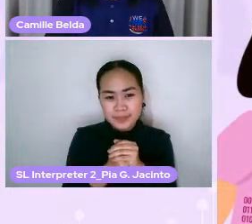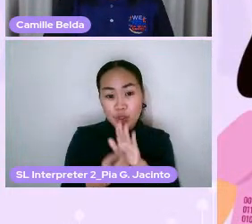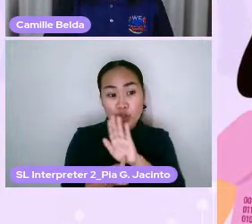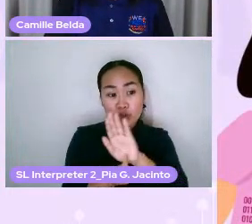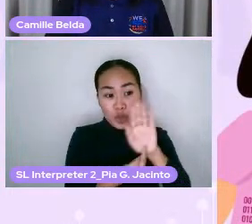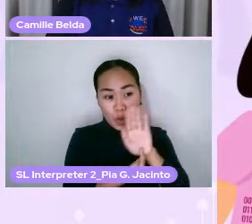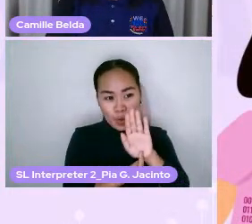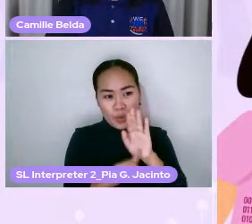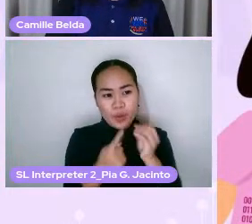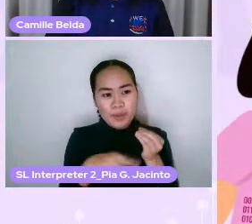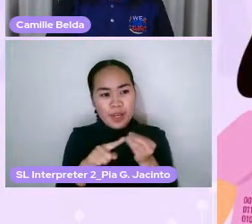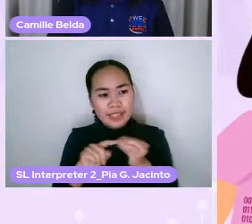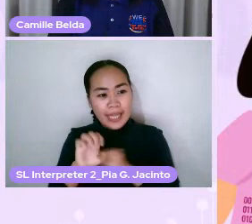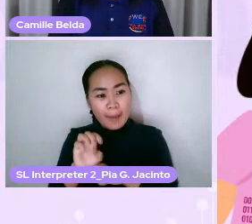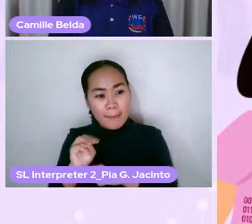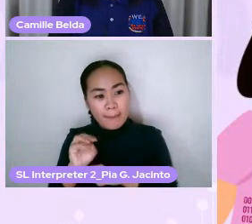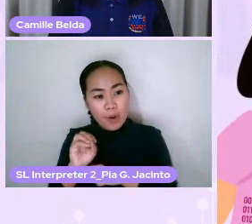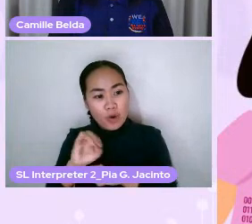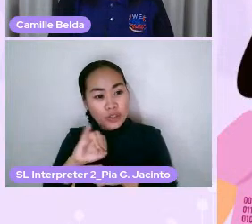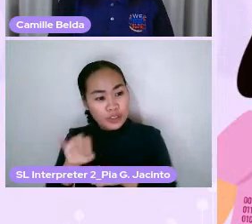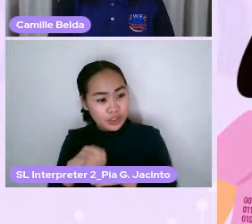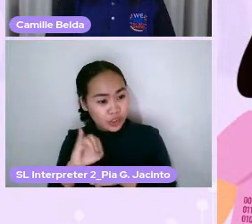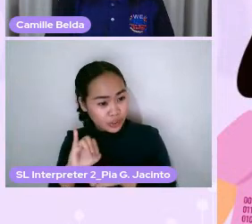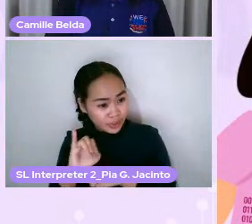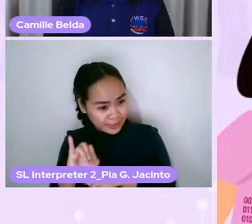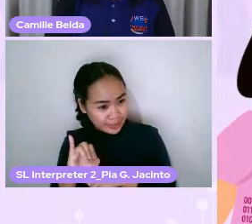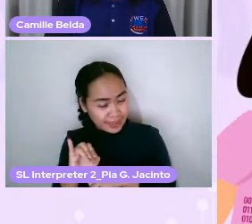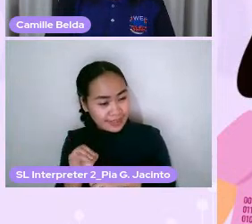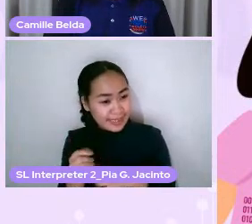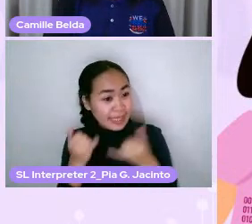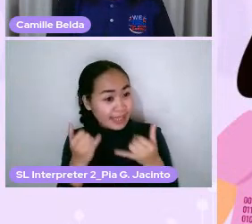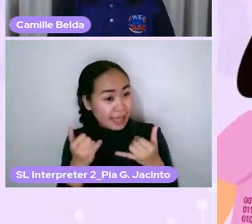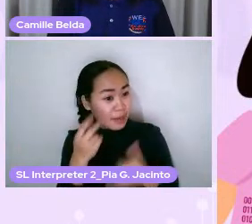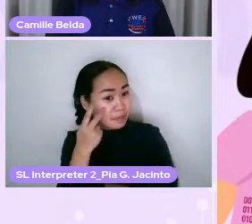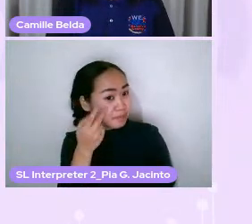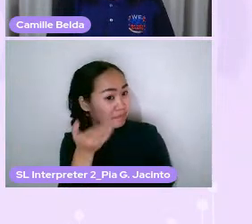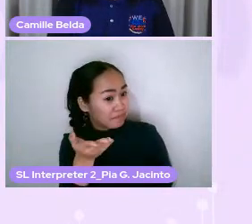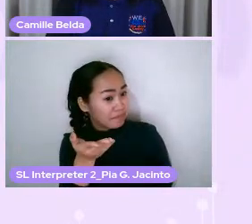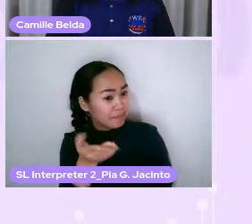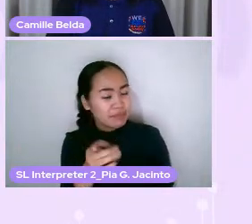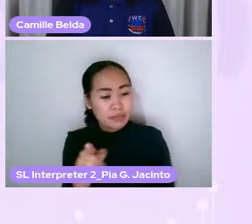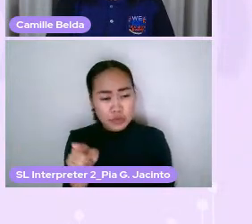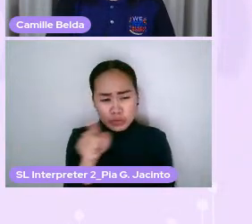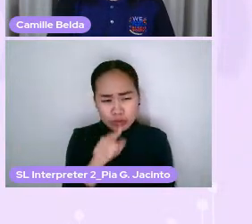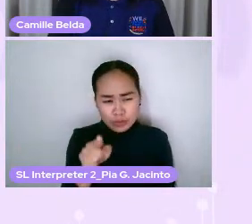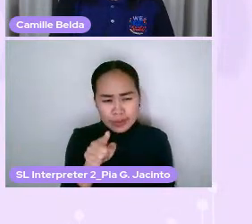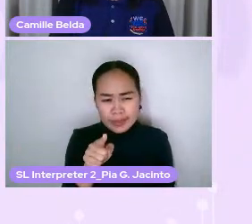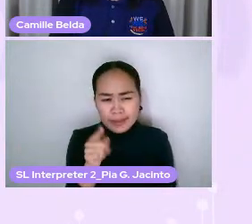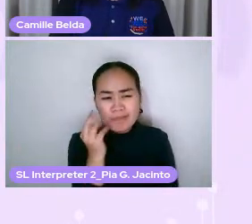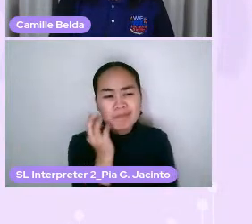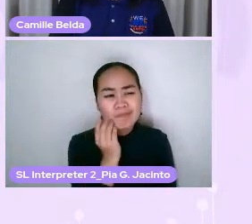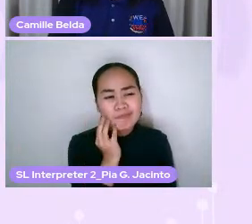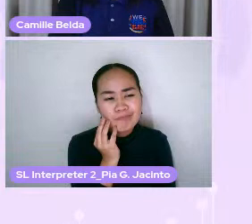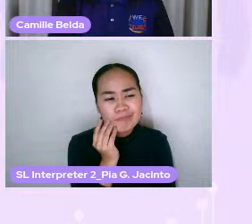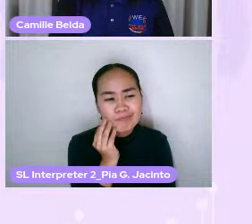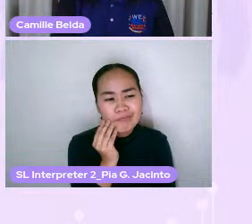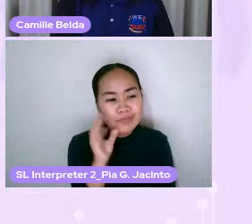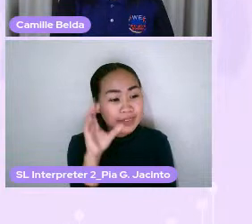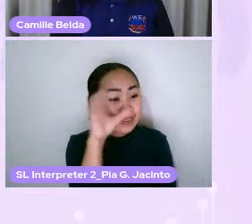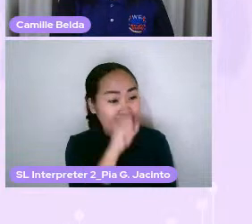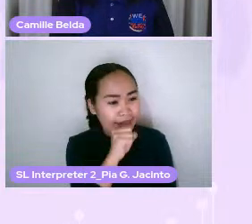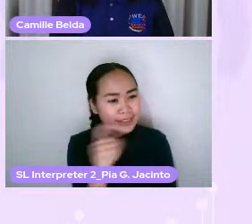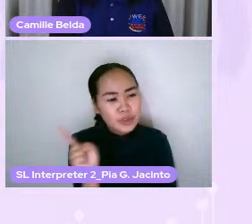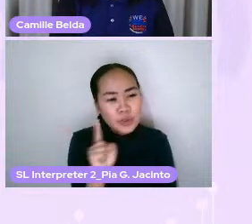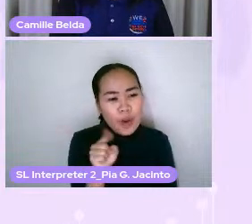emoji or code sa ating screen. Huhulaan ninyo lang po kung ano ang tinutukoy na salita batay sa